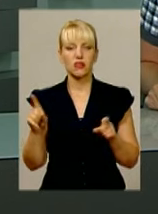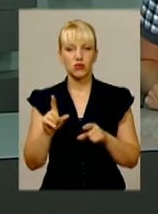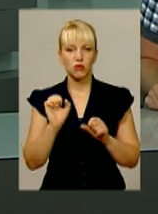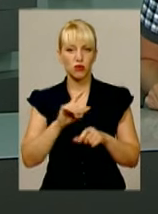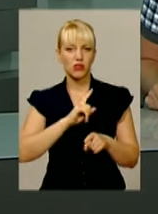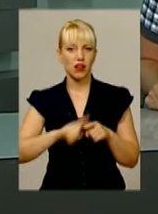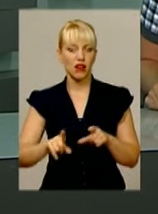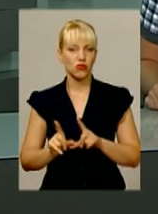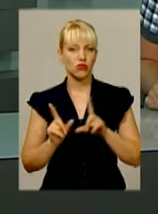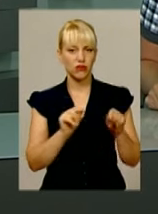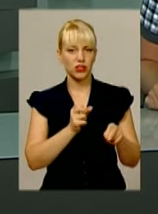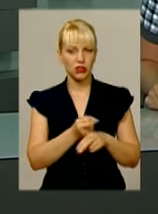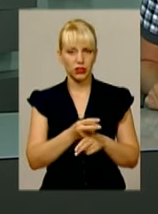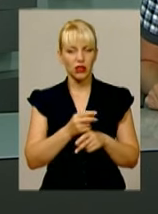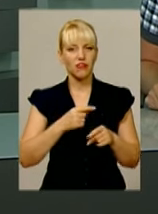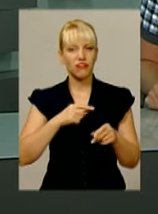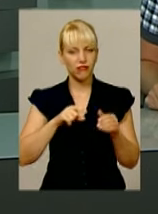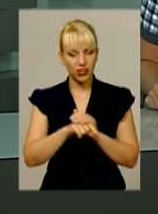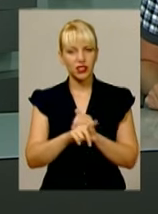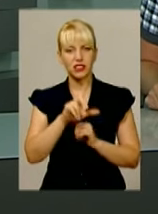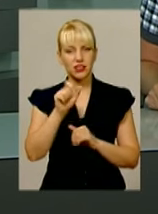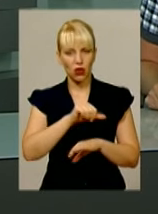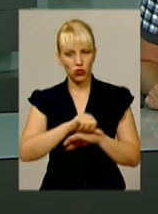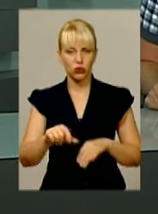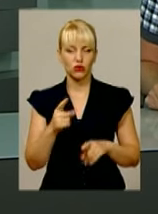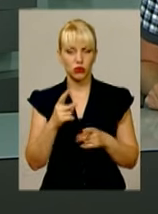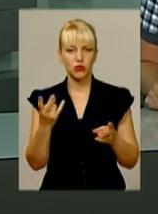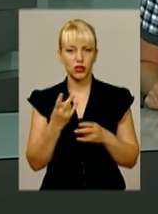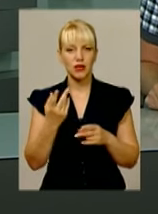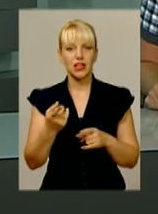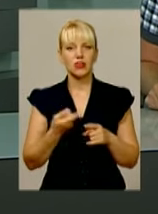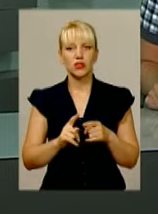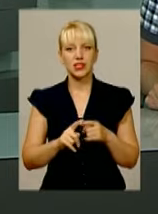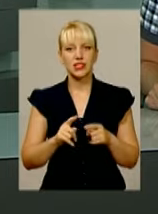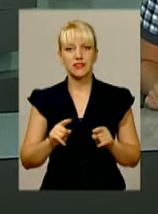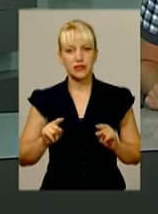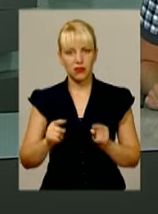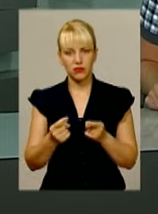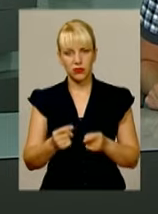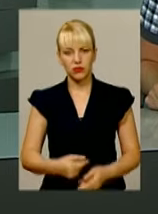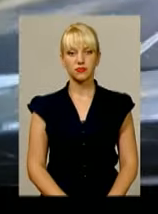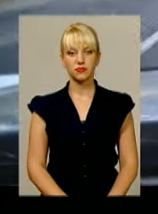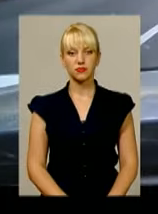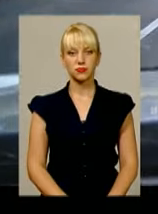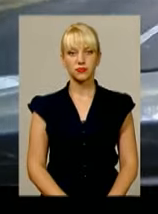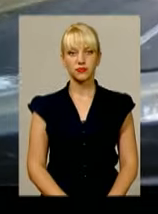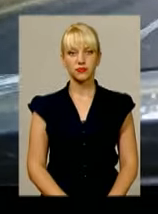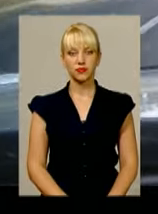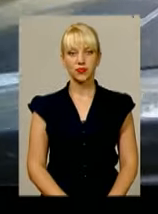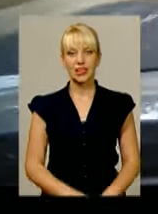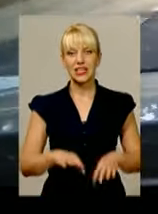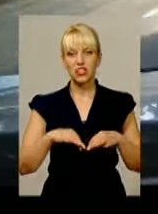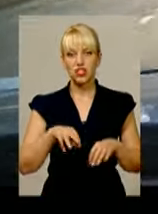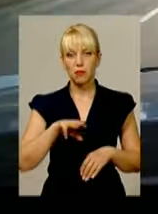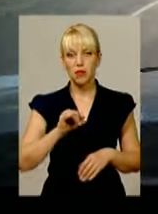негайно виїхати за кордон. Тож для нього вирішили обрати запобіжний захід – взяття під варту. Джип